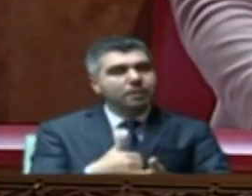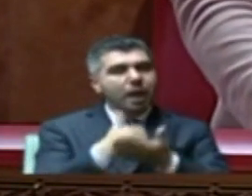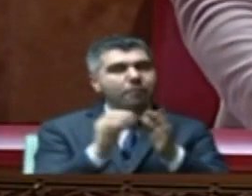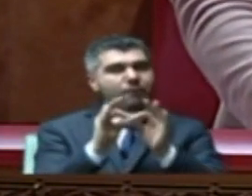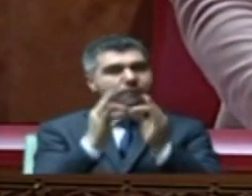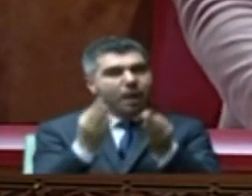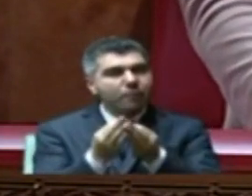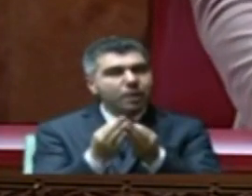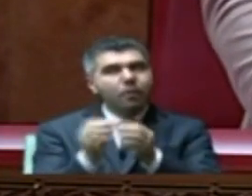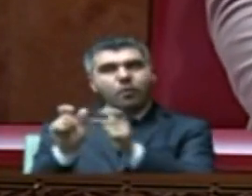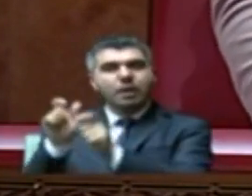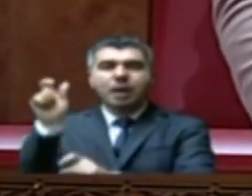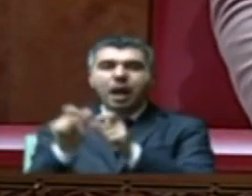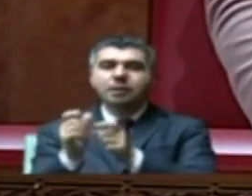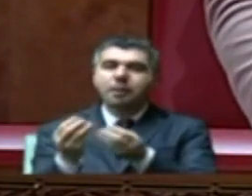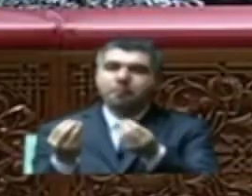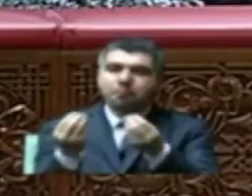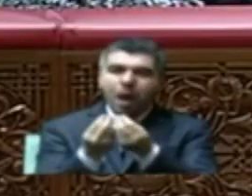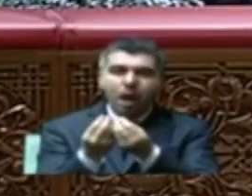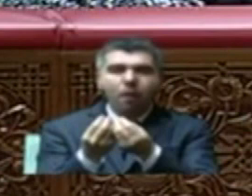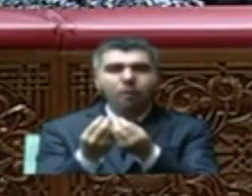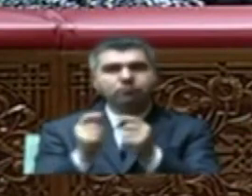به الآخرين اللي هو بالمحاضرة